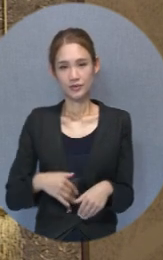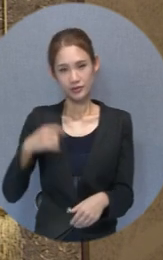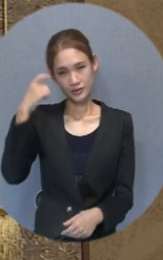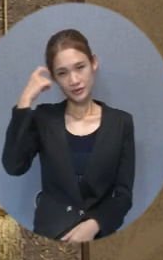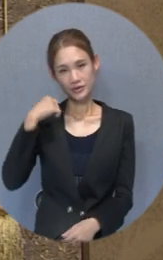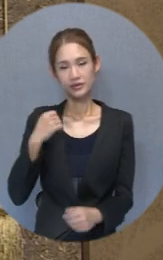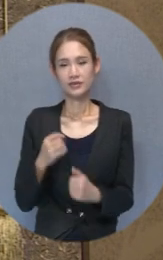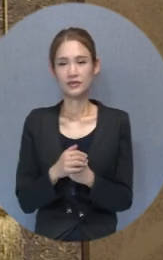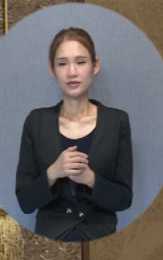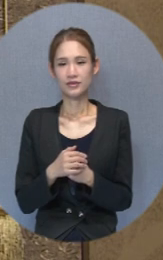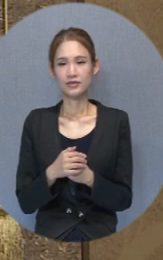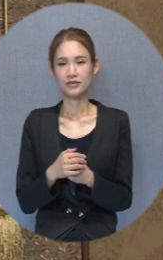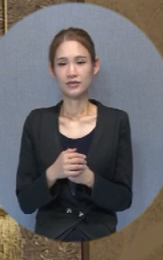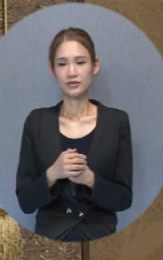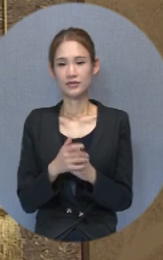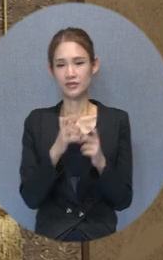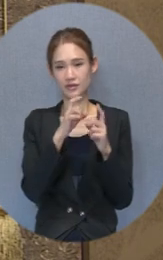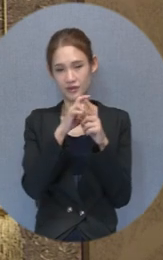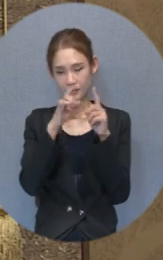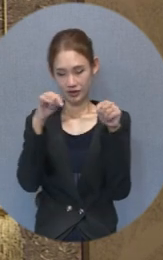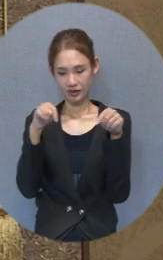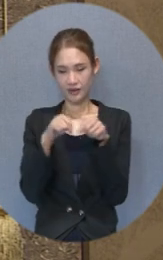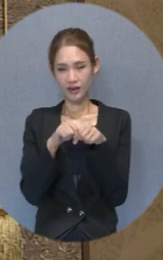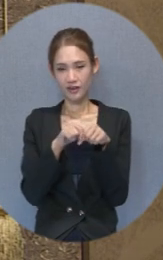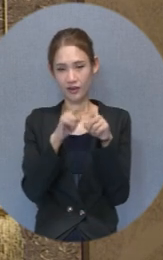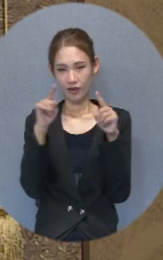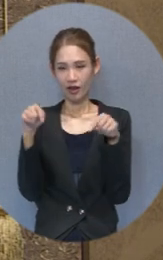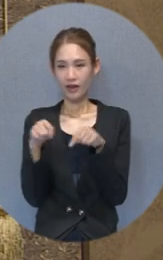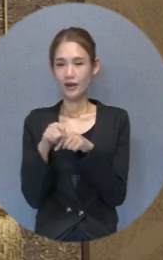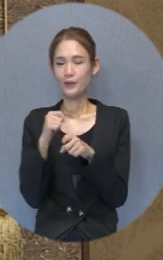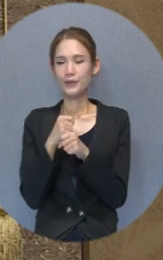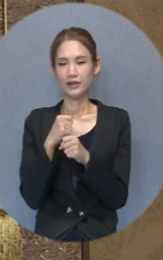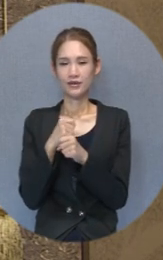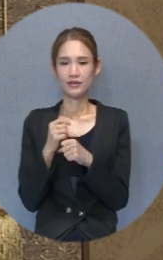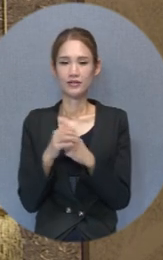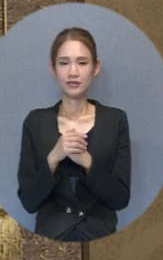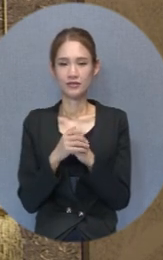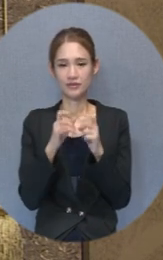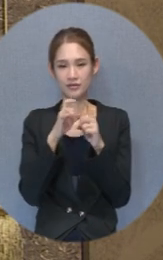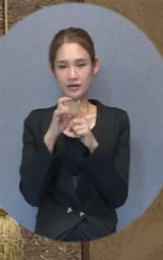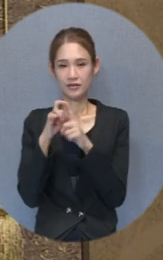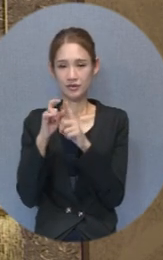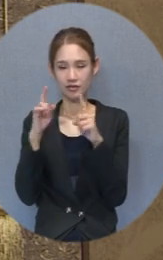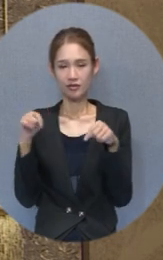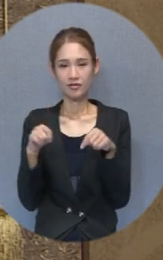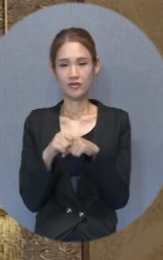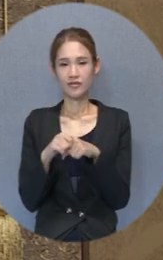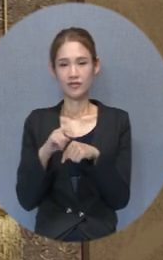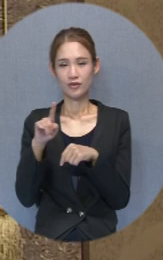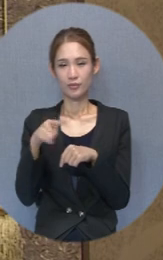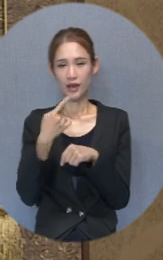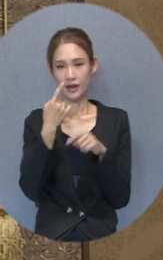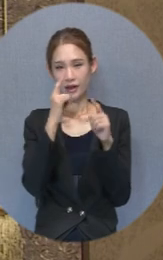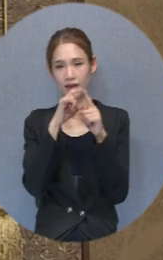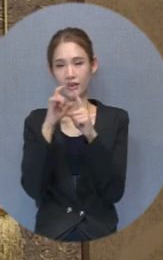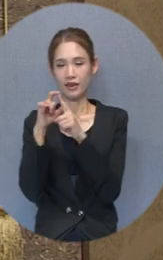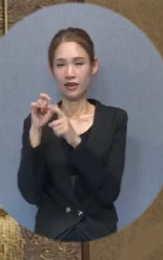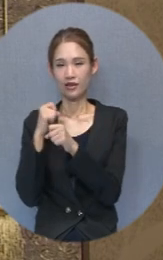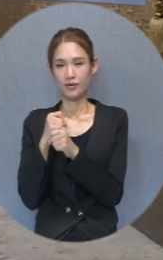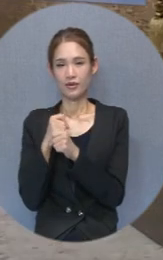아, 그래서 그래요. 이제 단어 카드를 만들게 되었던 거예요. 이 단어 카드는 100가지의 네. 단어로 만들어져 있어요.